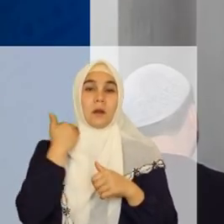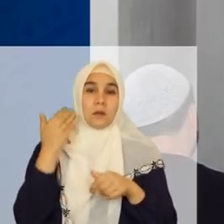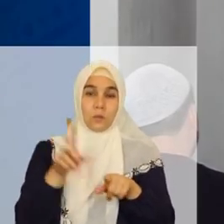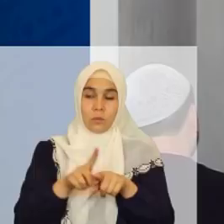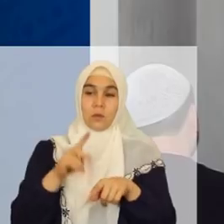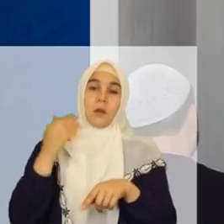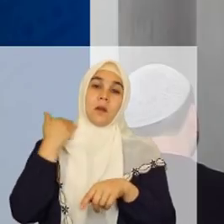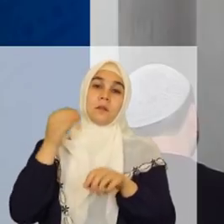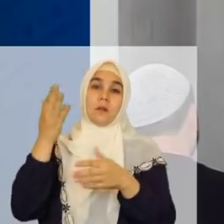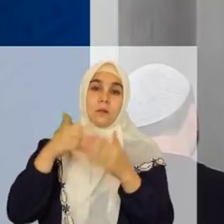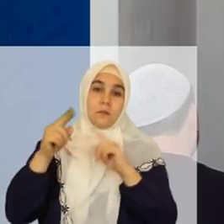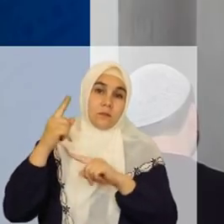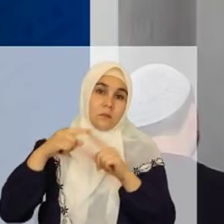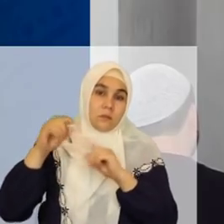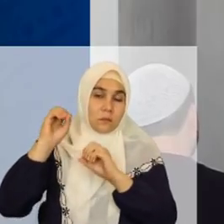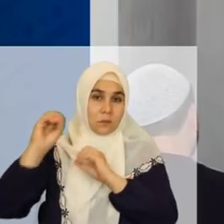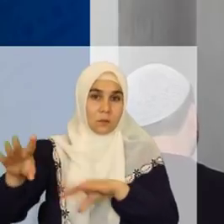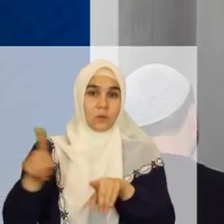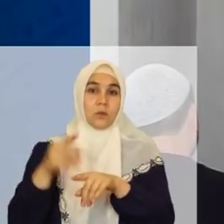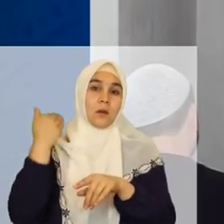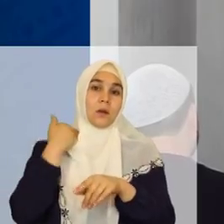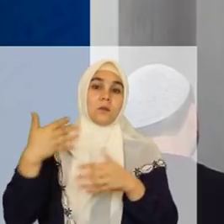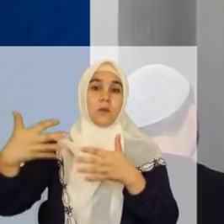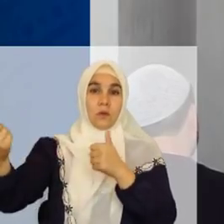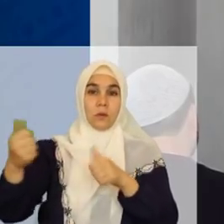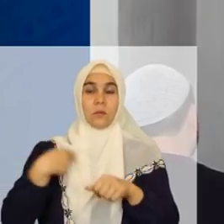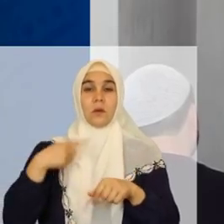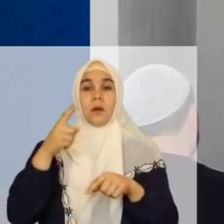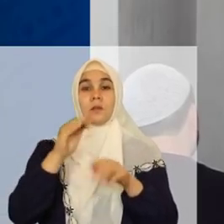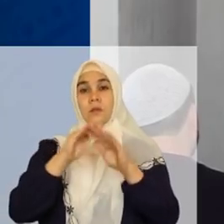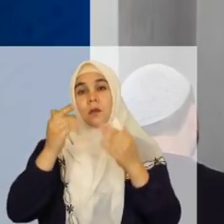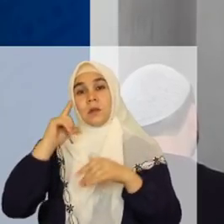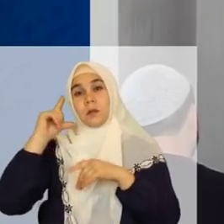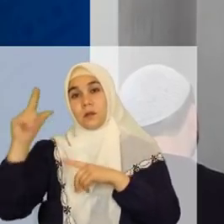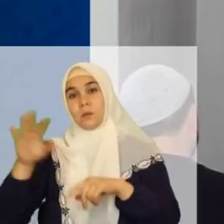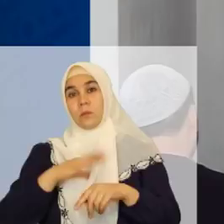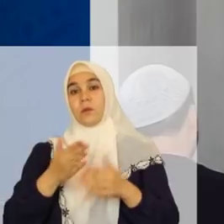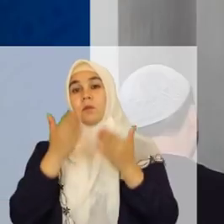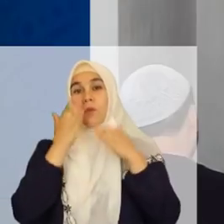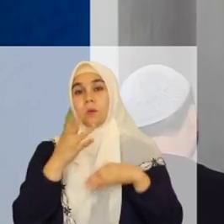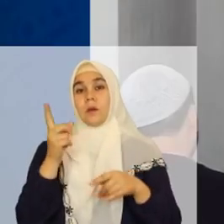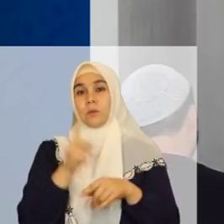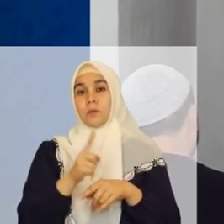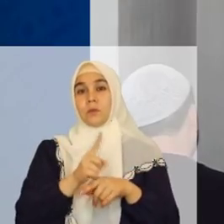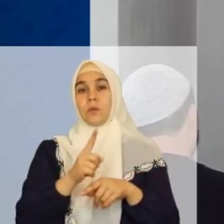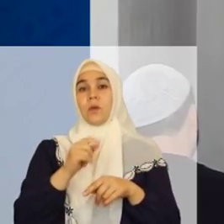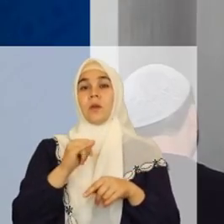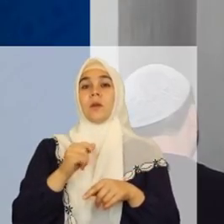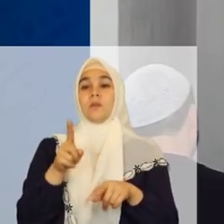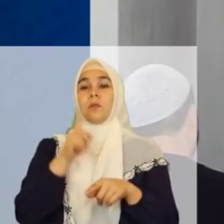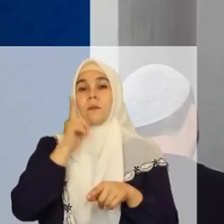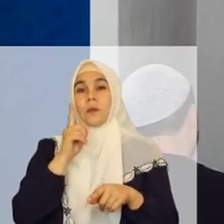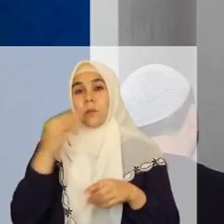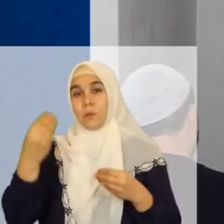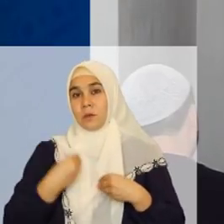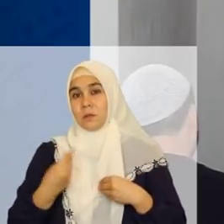bo'lsa, qarzini olib borib beradi. Mana qarzingizni oling, men hajga ketyapman, duo qiling. Birov unga huzuriga omonat